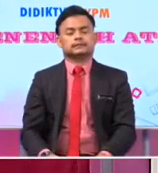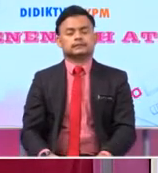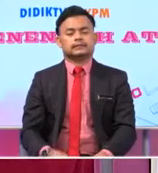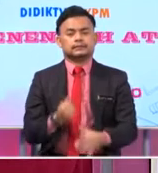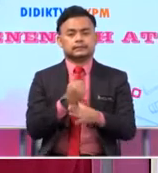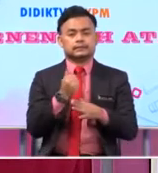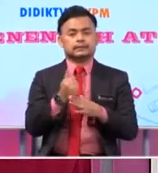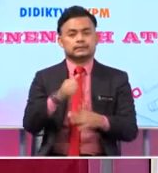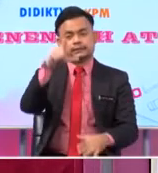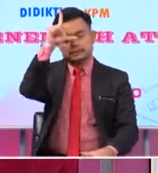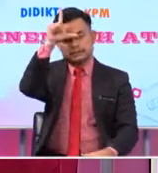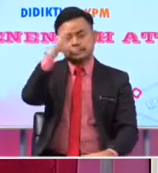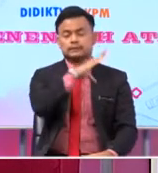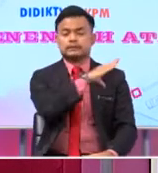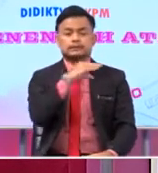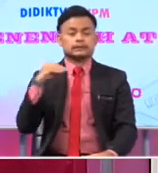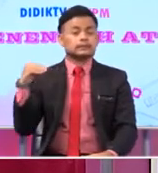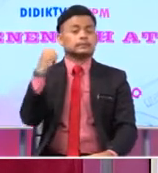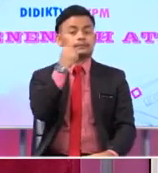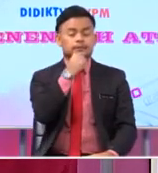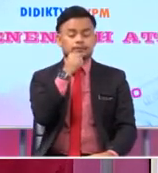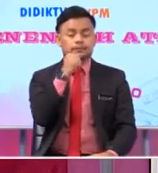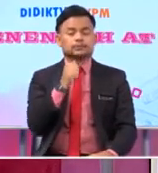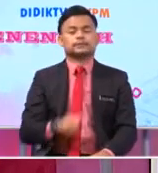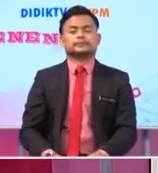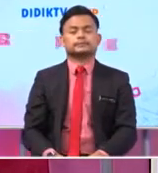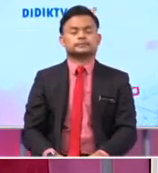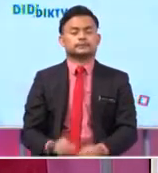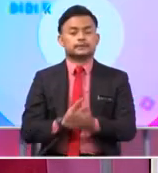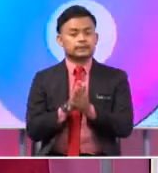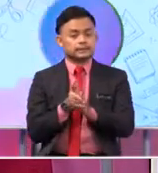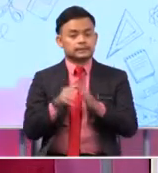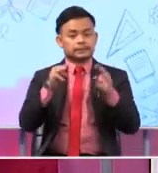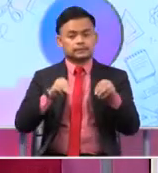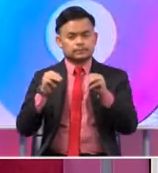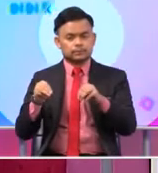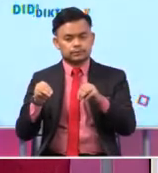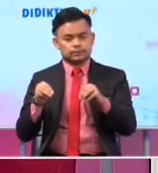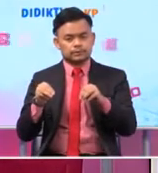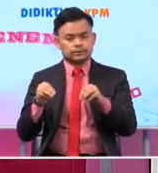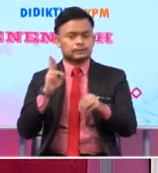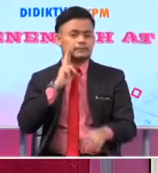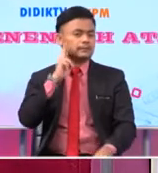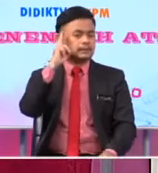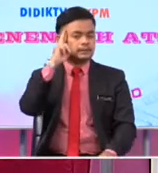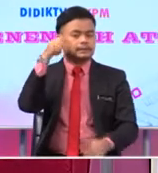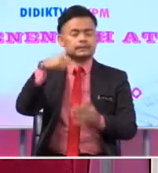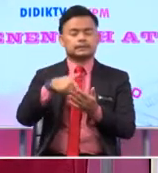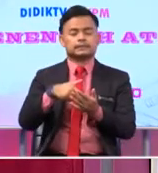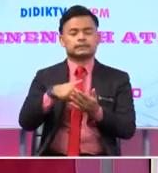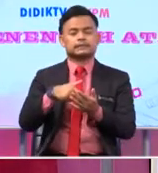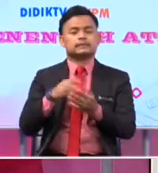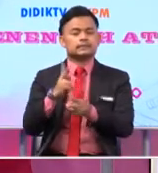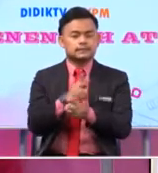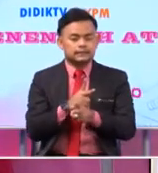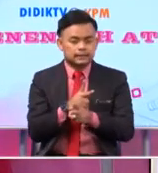antara lelaki dan perempuan karena jadi murid-murid pun masih remaja lagi jadi kedelai menjaga batas